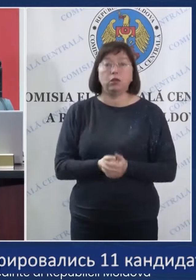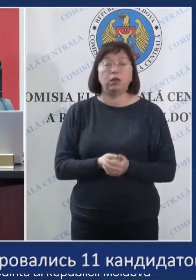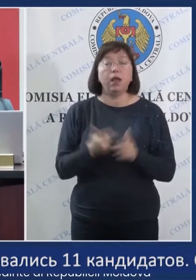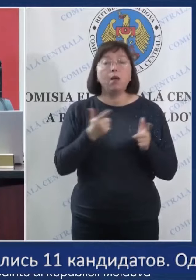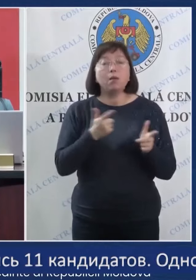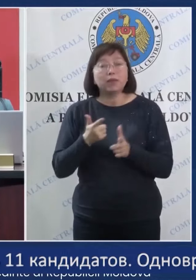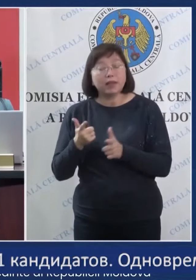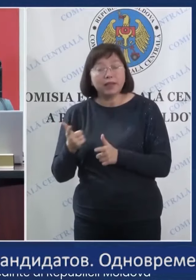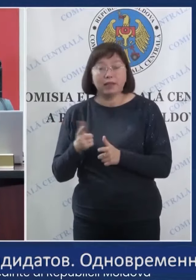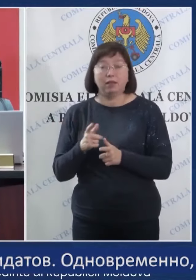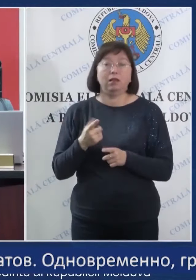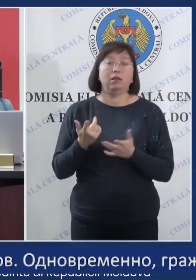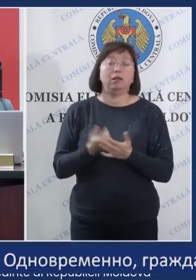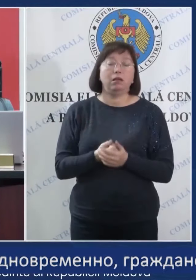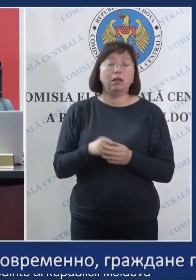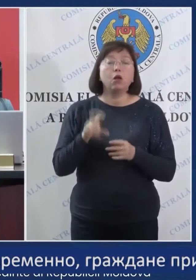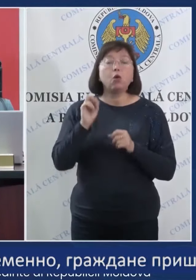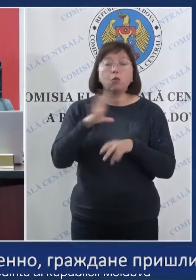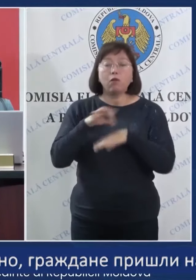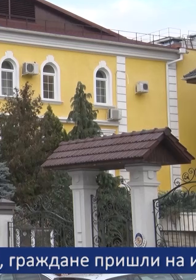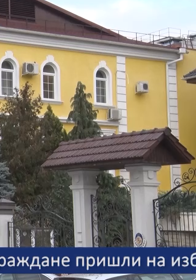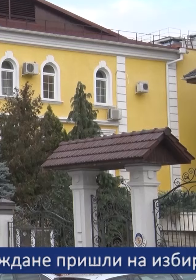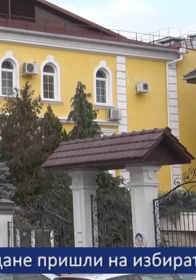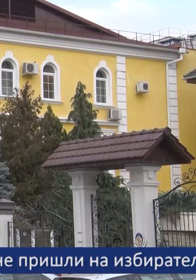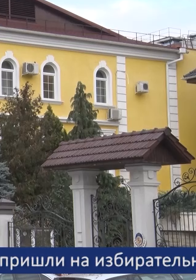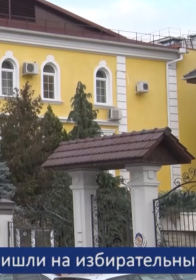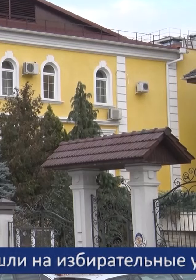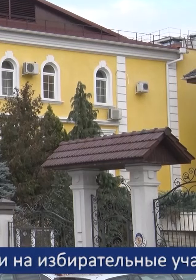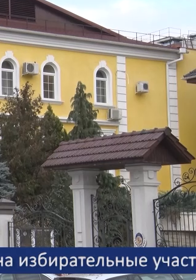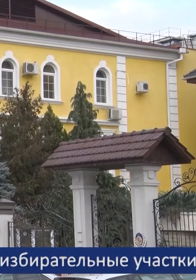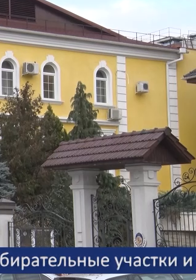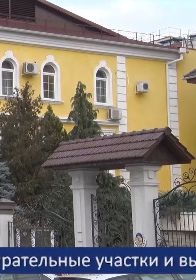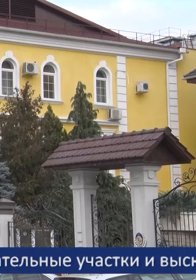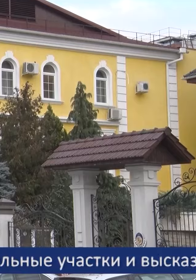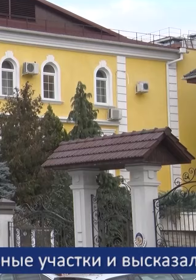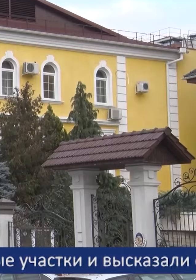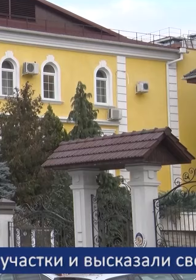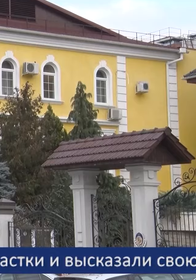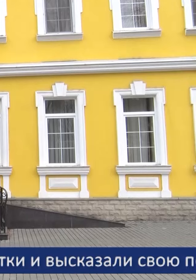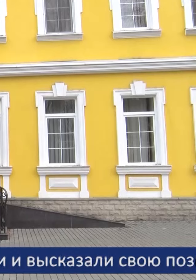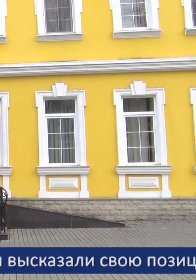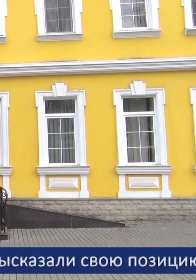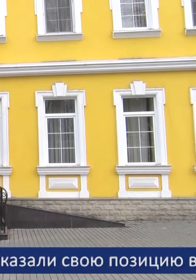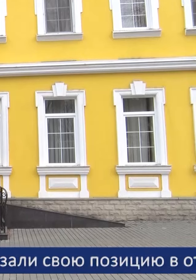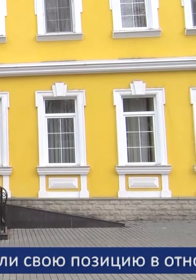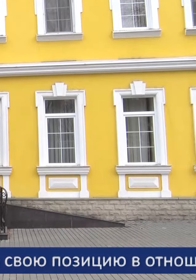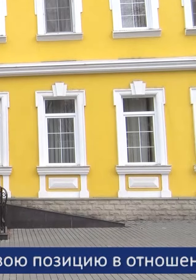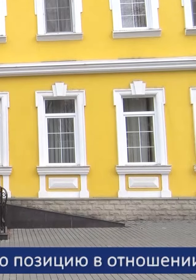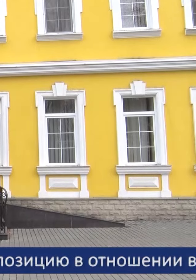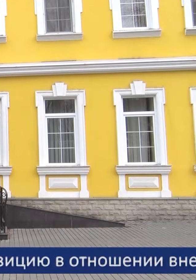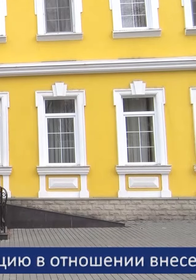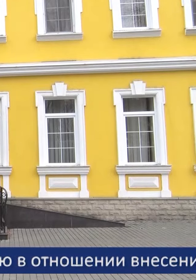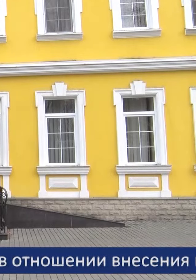pregătirea către acesta, mersul acestora. Prin urmare, Angelica Caraman a adăugat că în termen de 10 zile Curtea